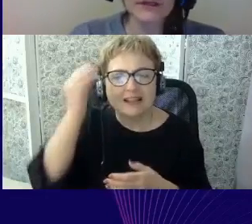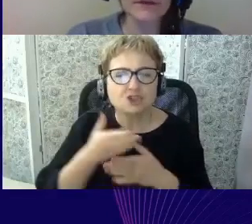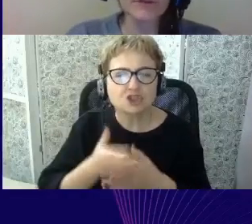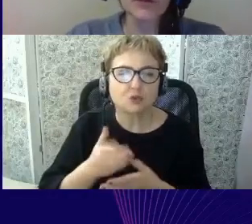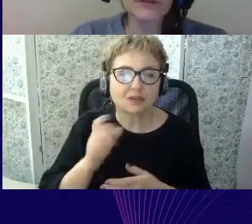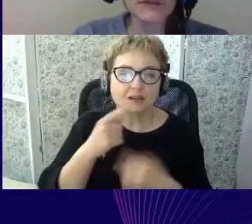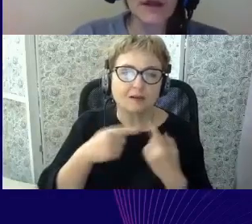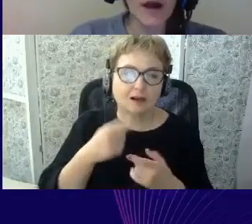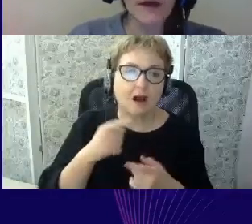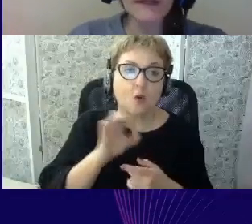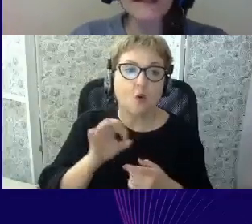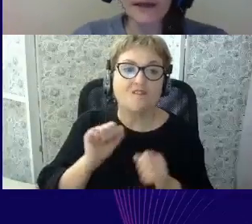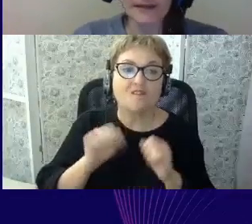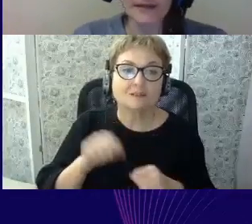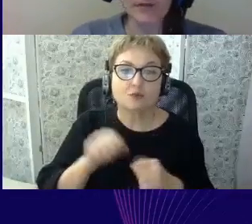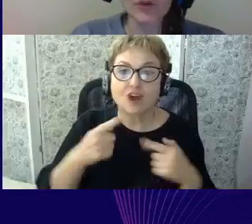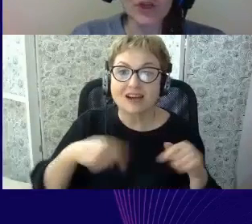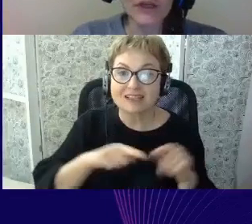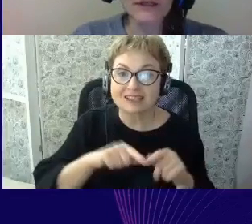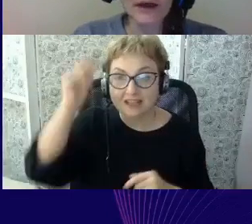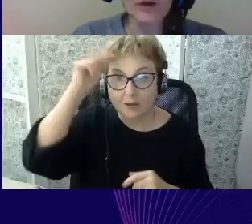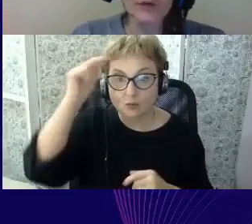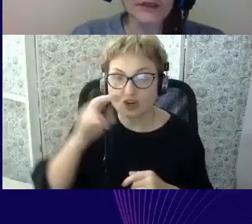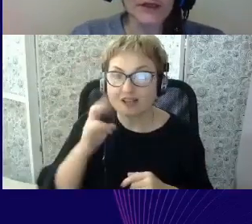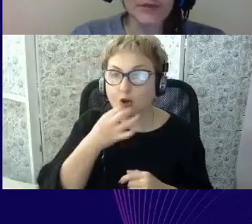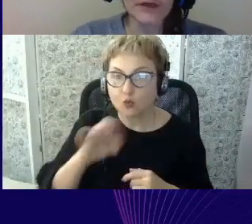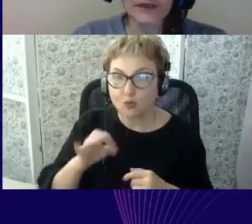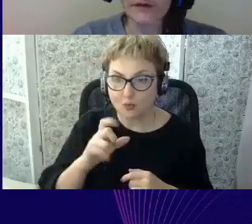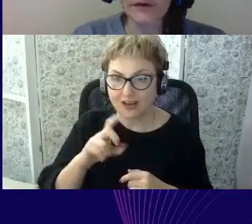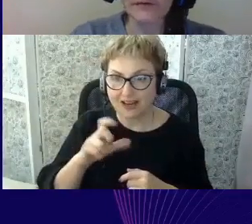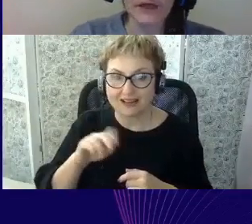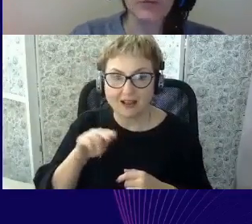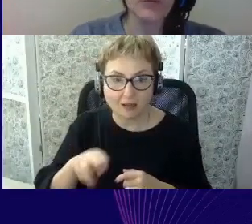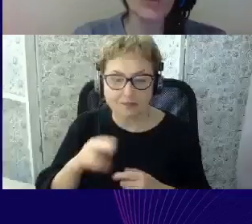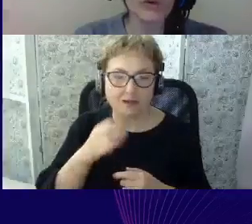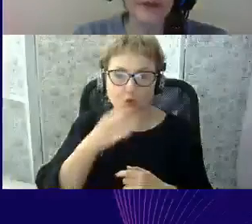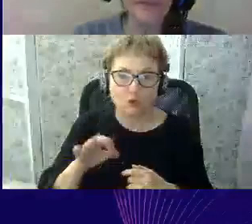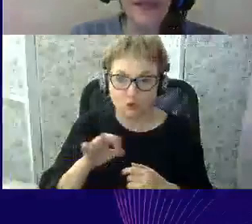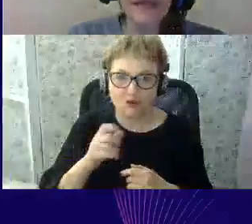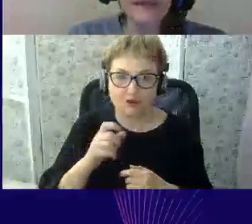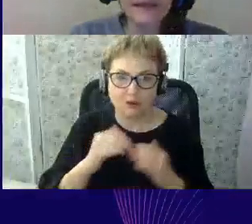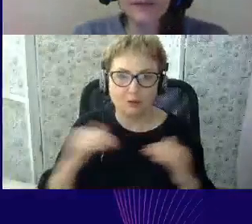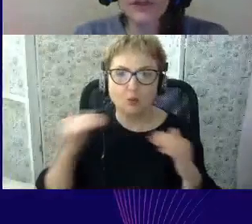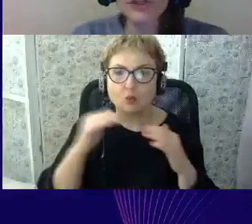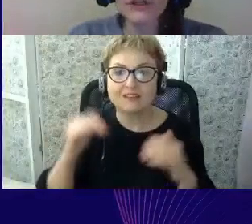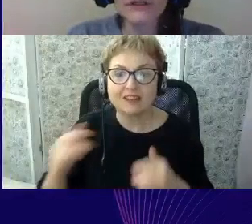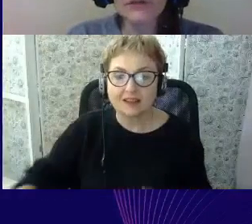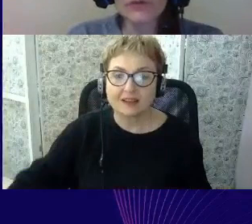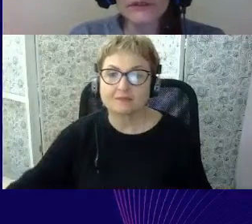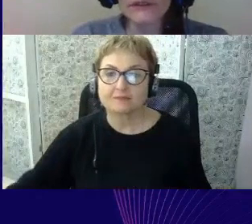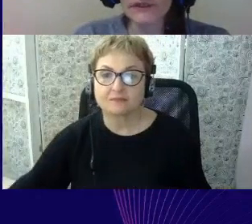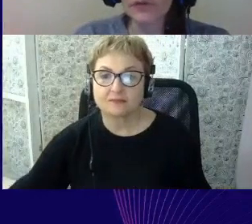позволяющий говорить о возможности организации обучения на любых этапах и на любом уровне. Согласно